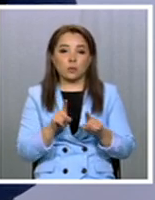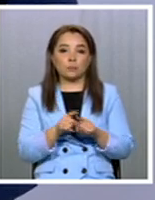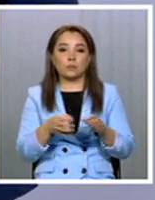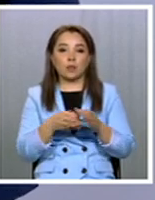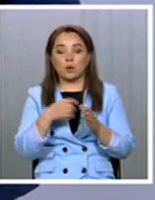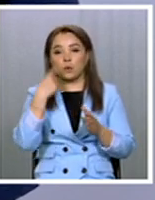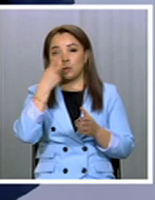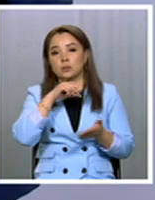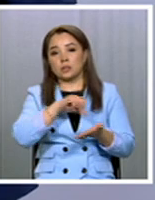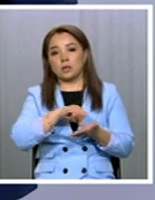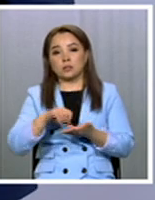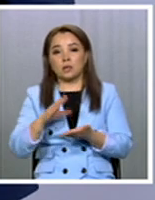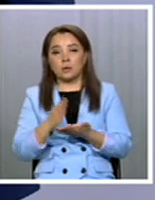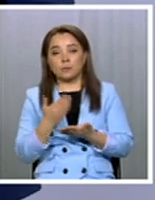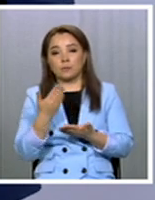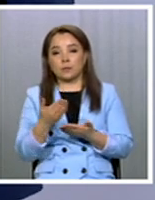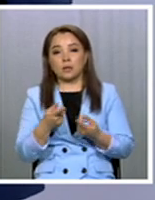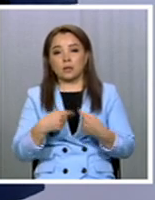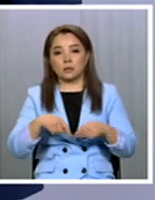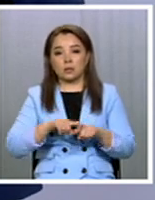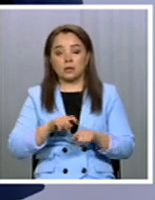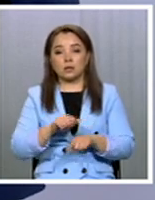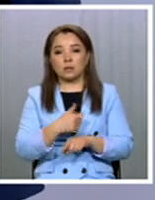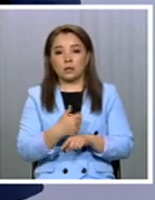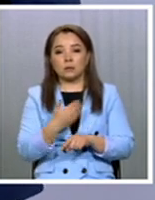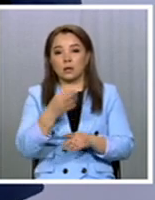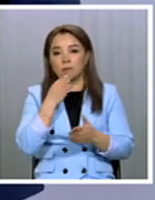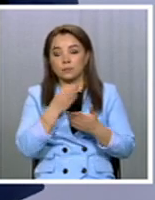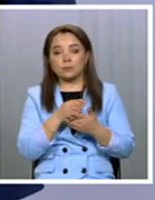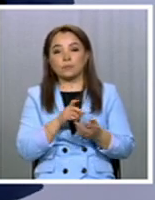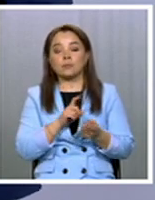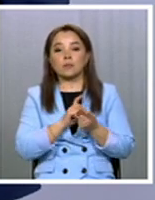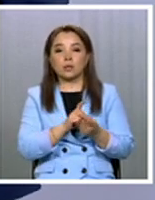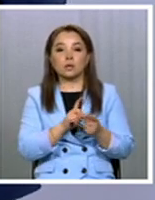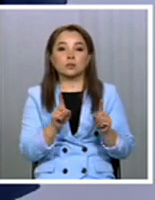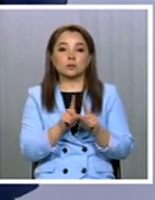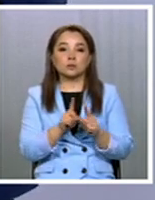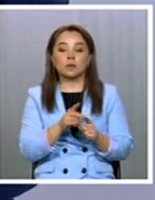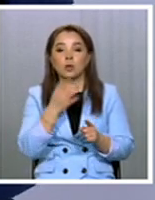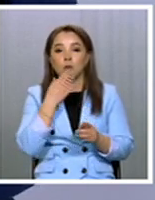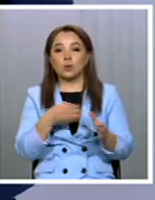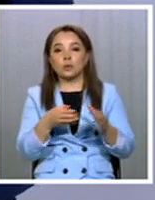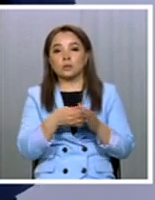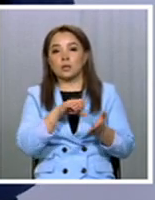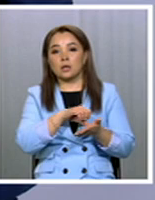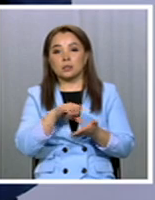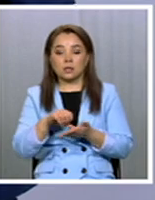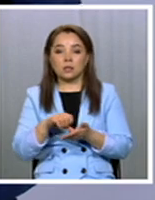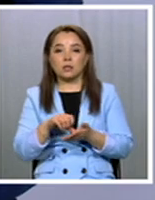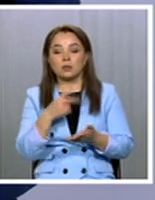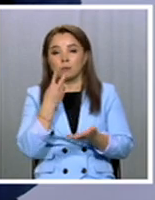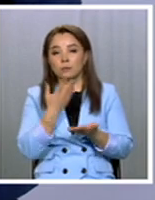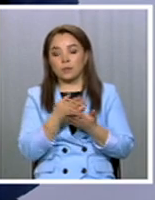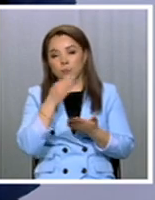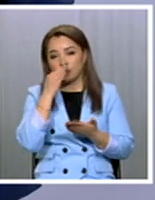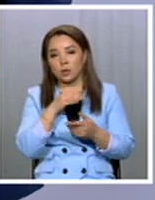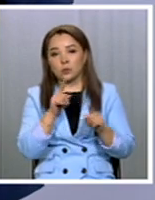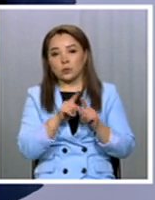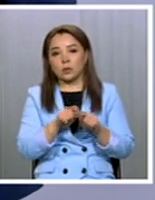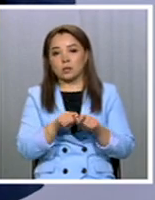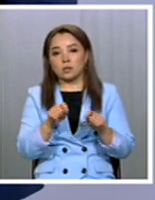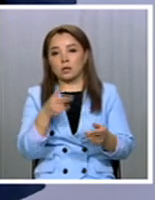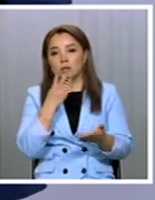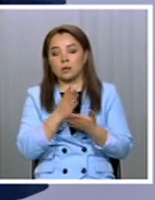тұлғалар, көсемдер бұл пікірталастың барысында ұлтшылдар ретінде айып тағылған болатын.